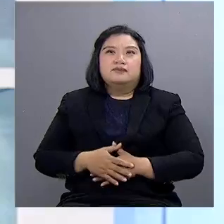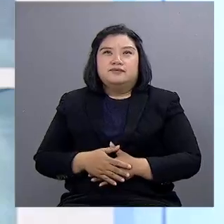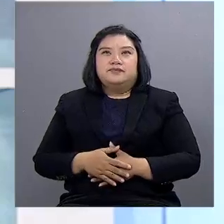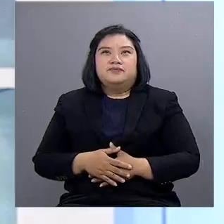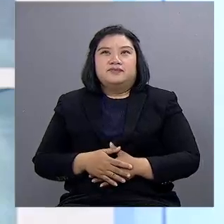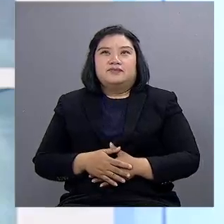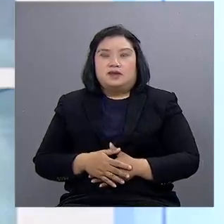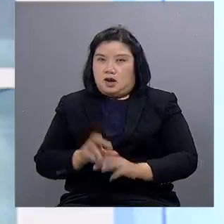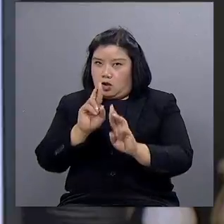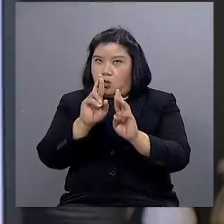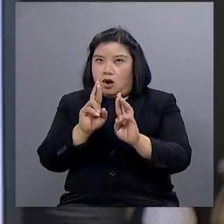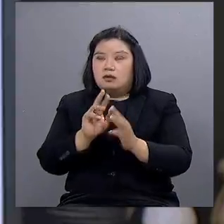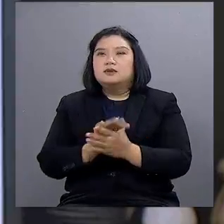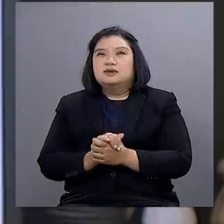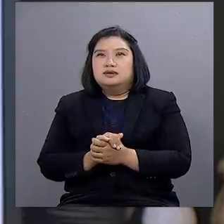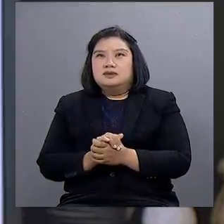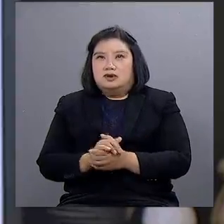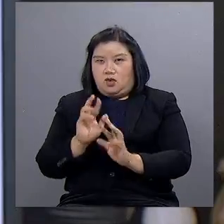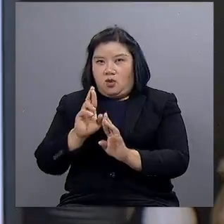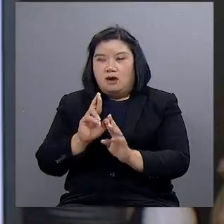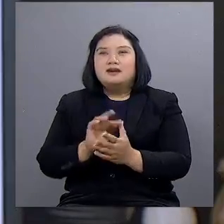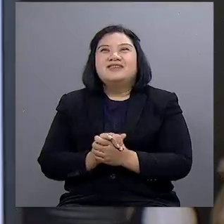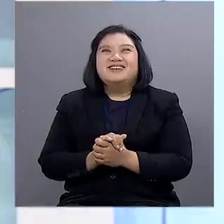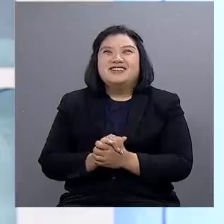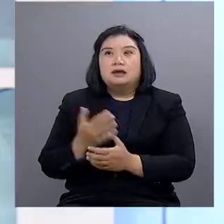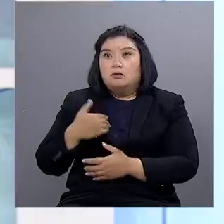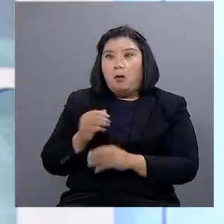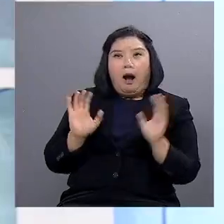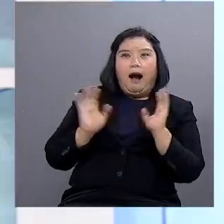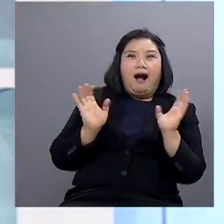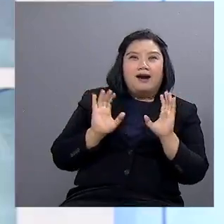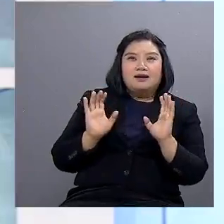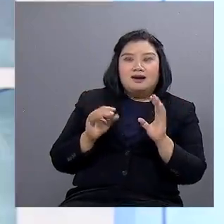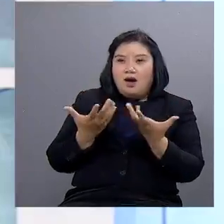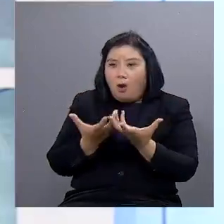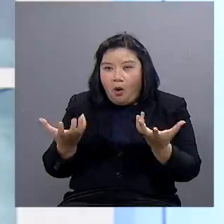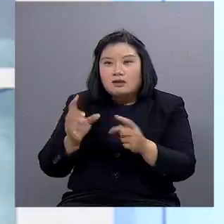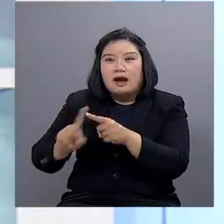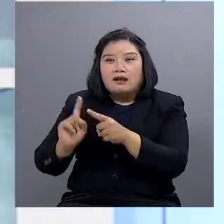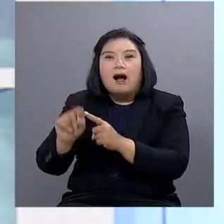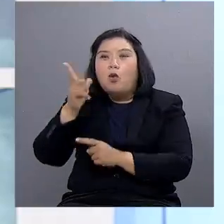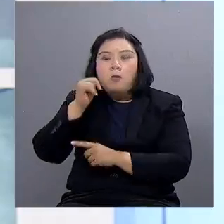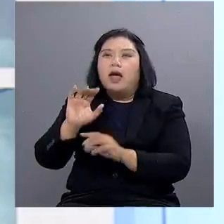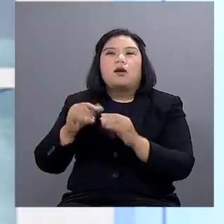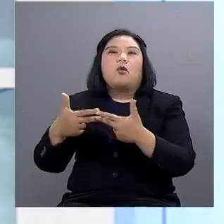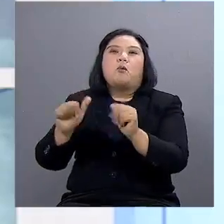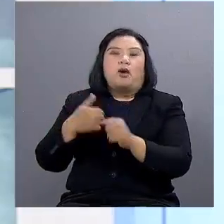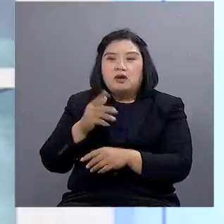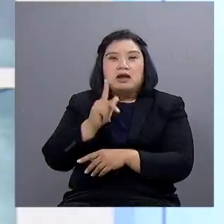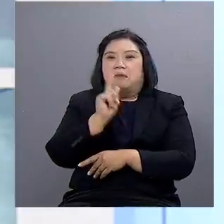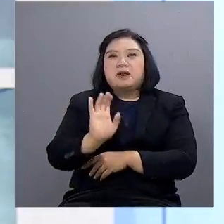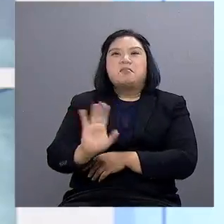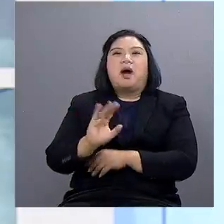แล้วเก็บไว้นาน ไม่น่าหลังจากวันนั้นมาผมก็ไม่กล้าไปแตะลูกชายคุณแม่ท่านนั้นอีกเลยกลัวมาก เดี๋ยวช